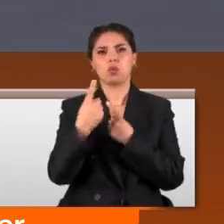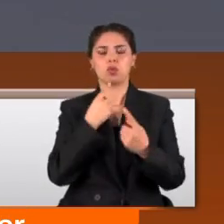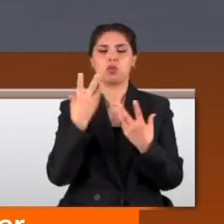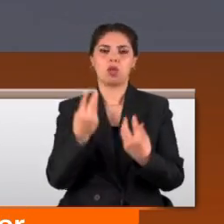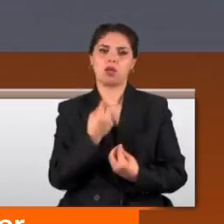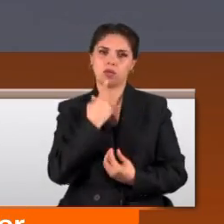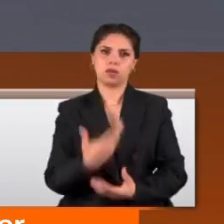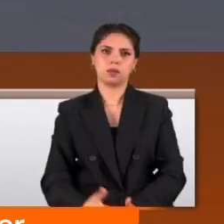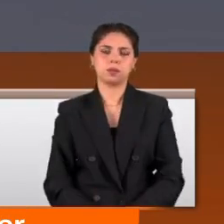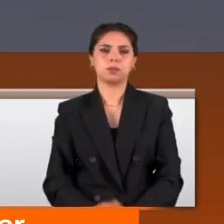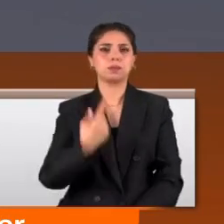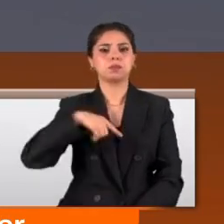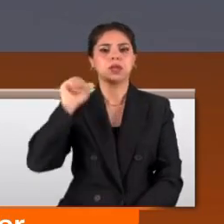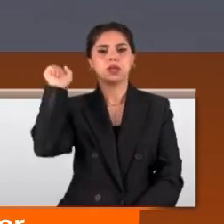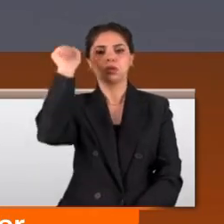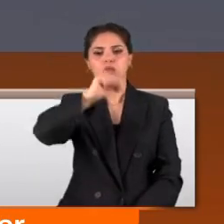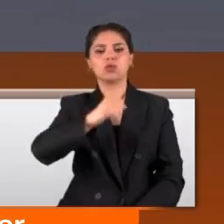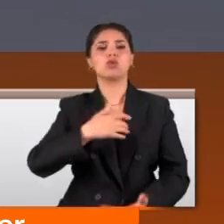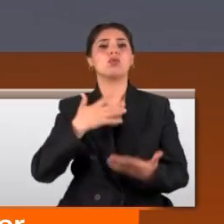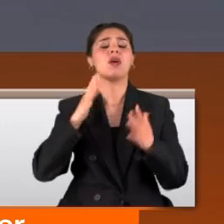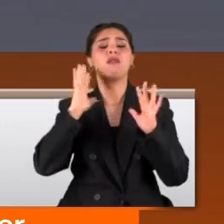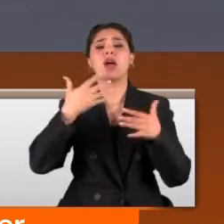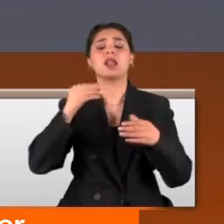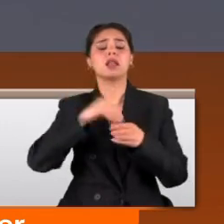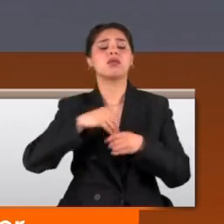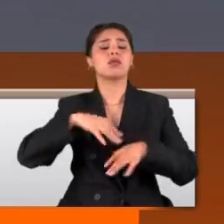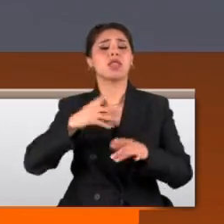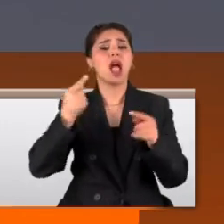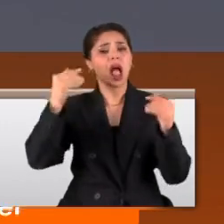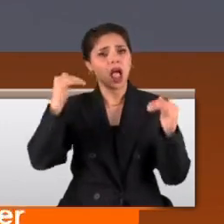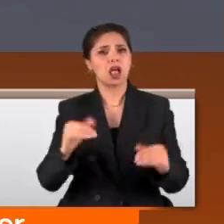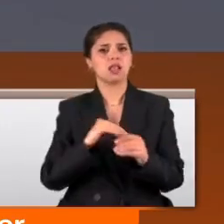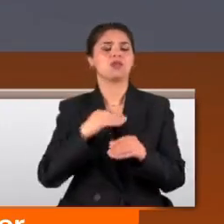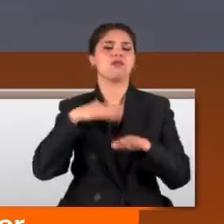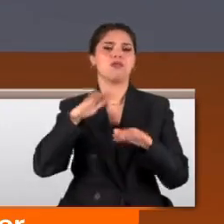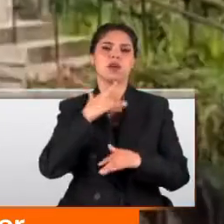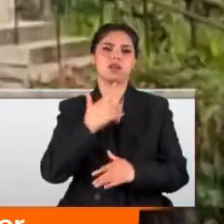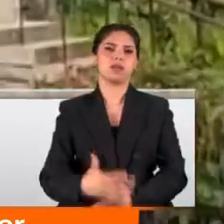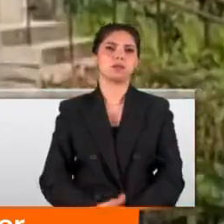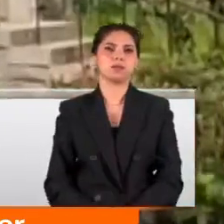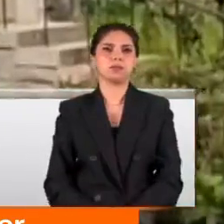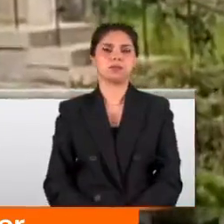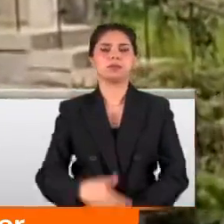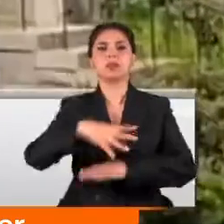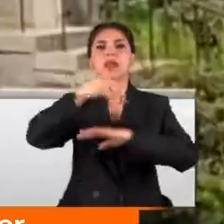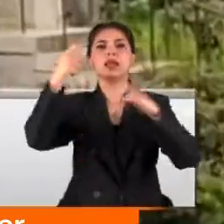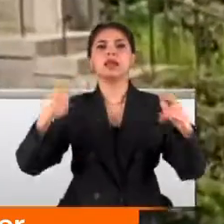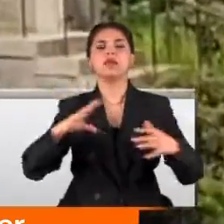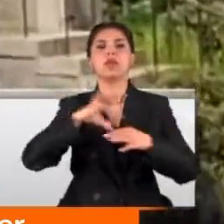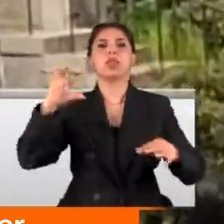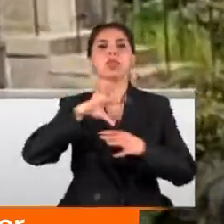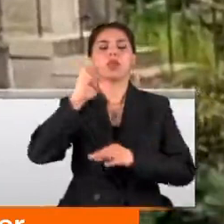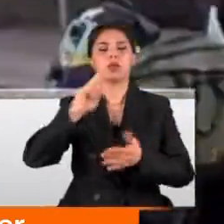dedi. Biz düşmanları çoğaltmak için değil azaltmak için varız diye devam etti. İsveç'in NATO üyeliği